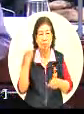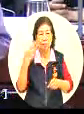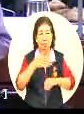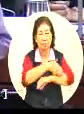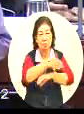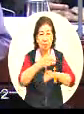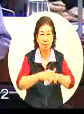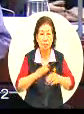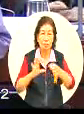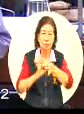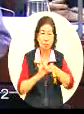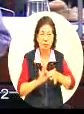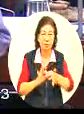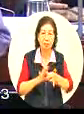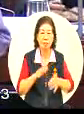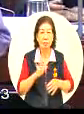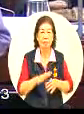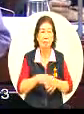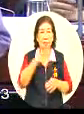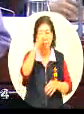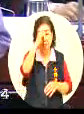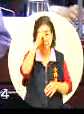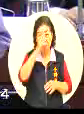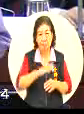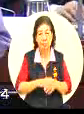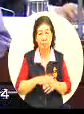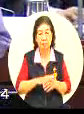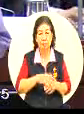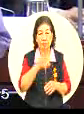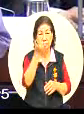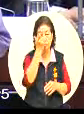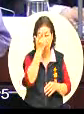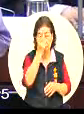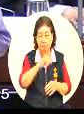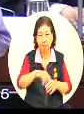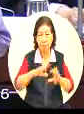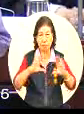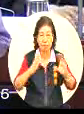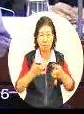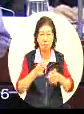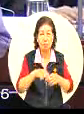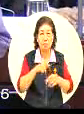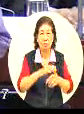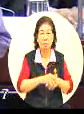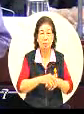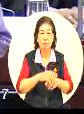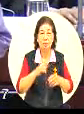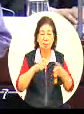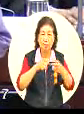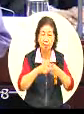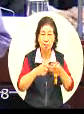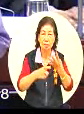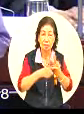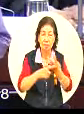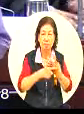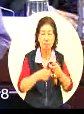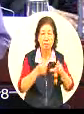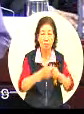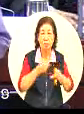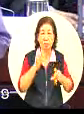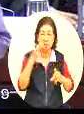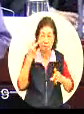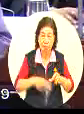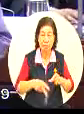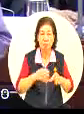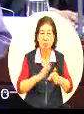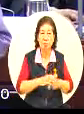心。那我希望不管是德国的鲁尔工业区的再生，或者